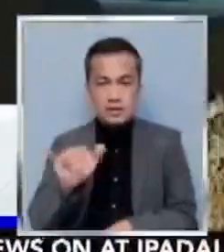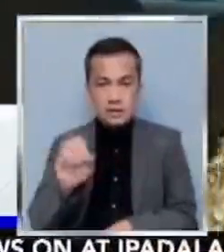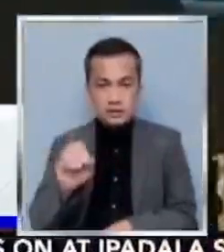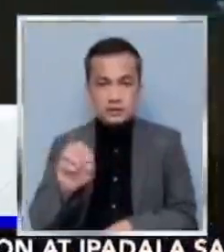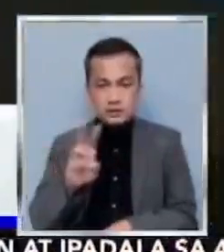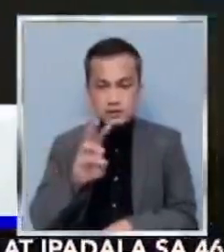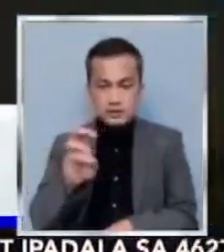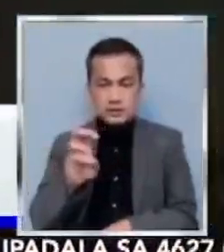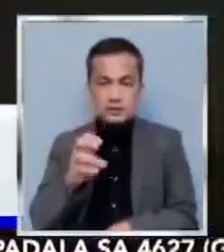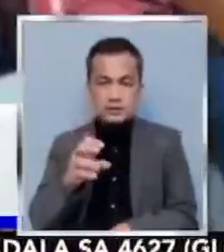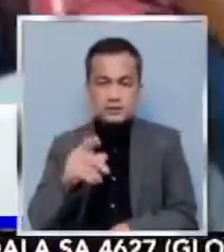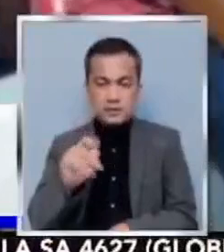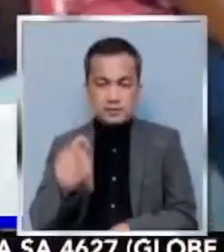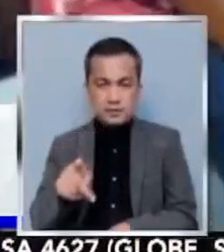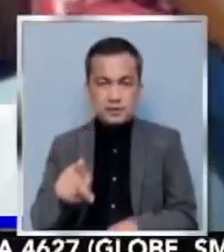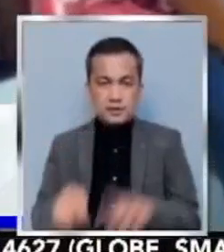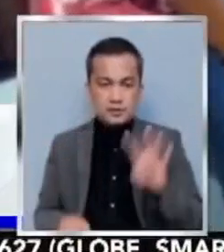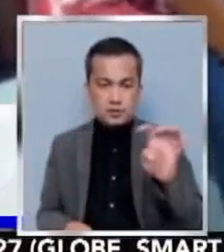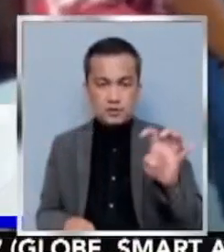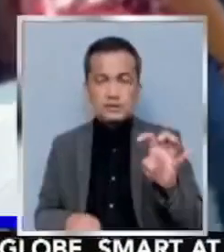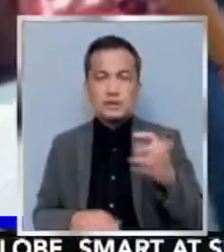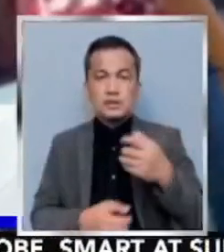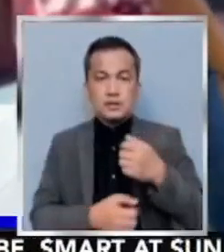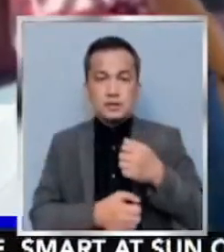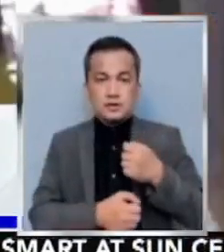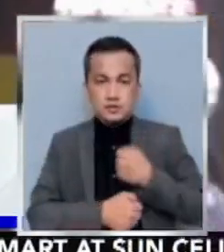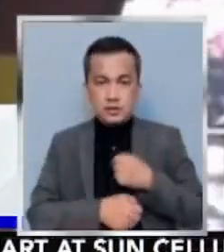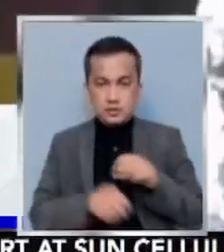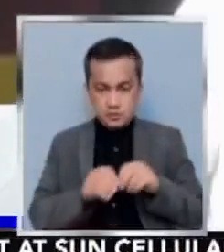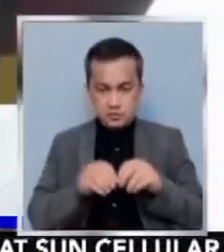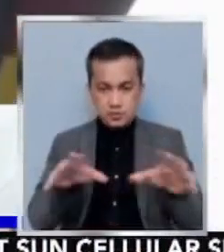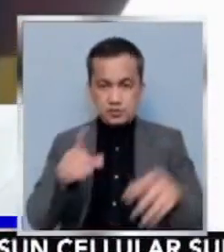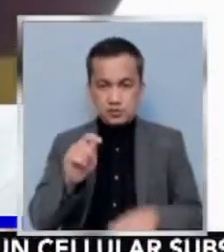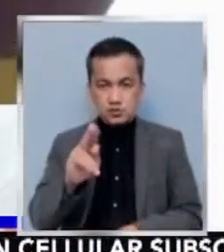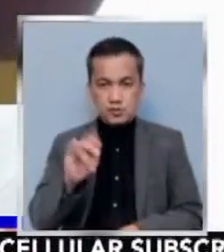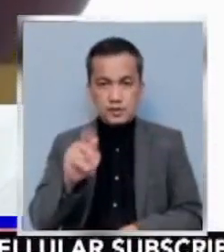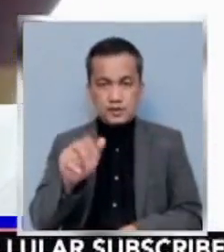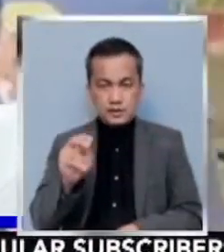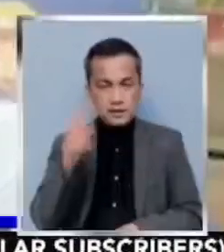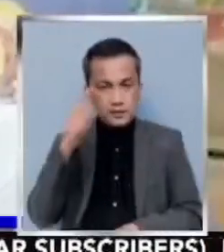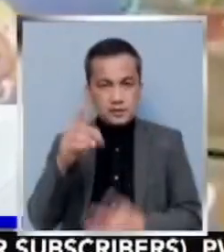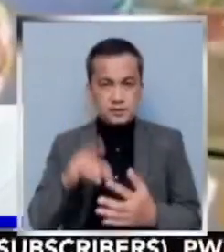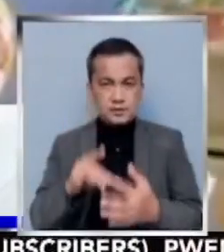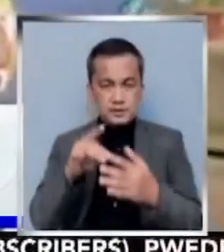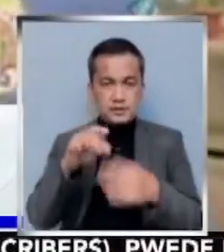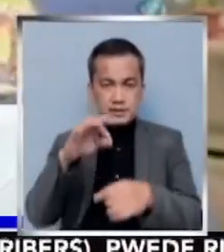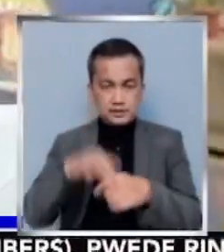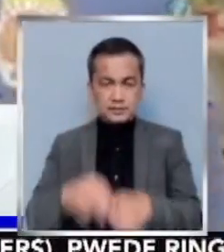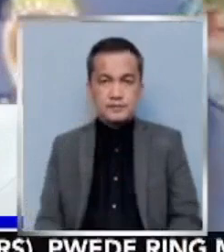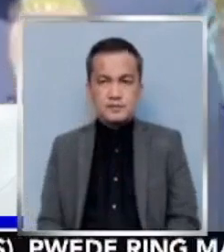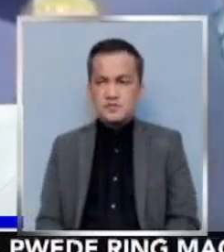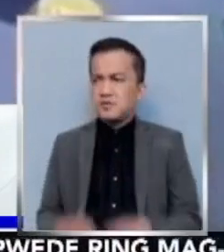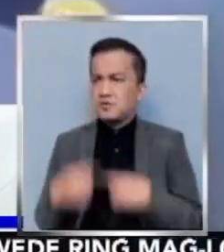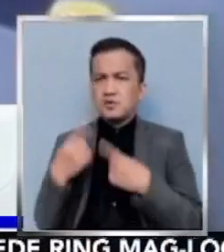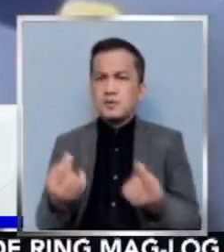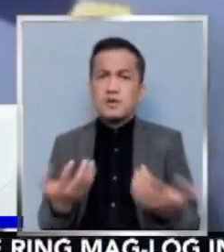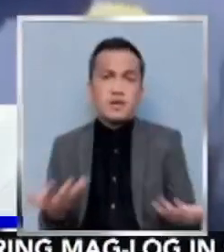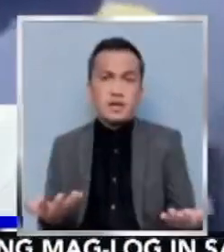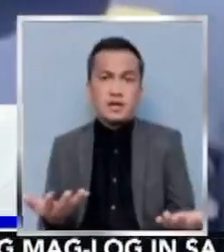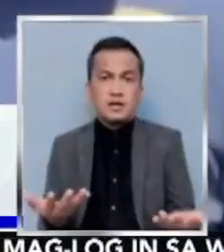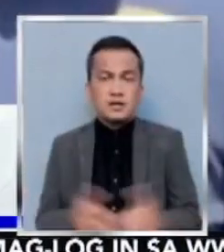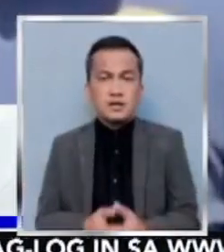at 400 na sundalo ang nakadeploy sa Tubaran para sa ginagawang special elections. So far wala naman na